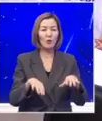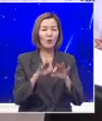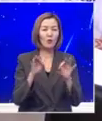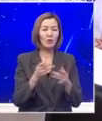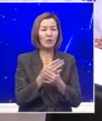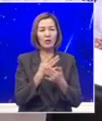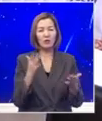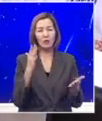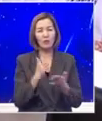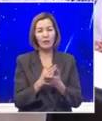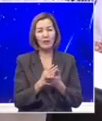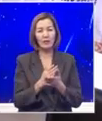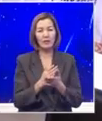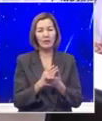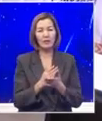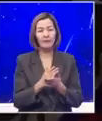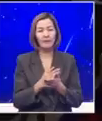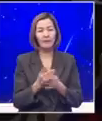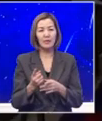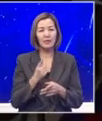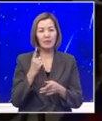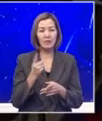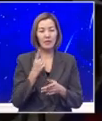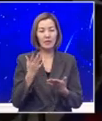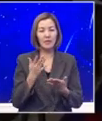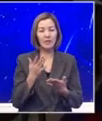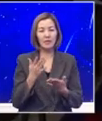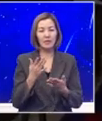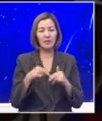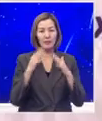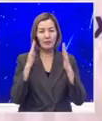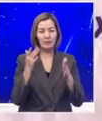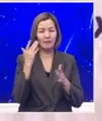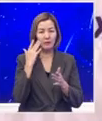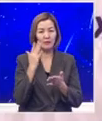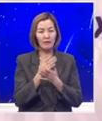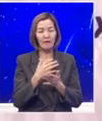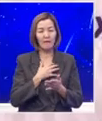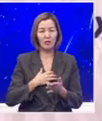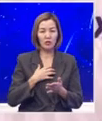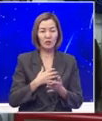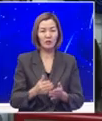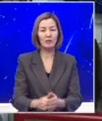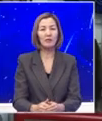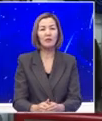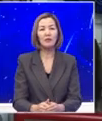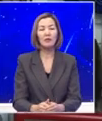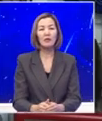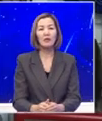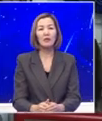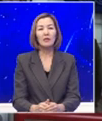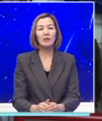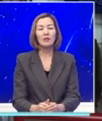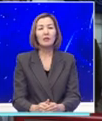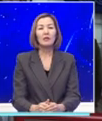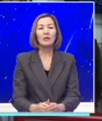алуан түрі қолға алынғанмен зергерлік бұйымдар жасауға басымдық беріп отырамыз дейді музей директоры. Мыс, жез,